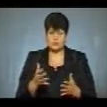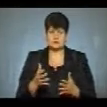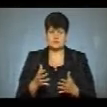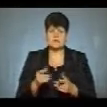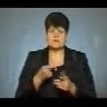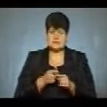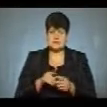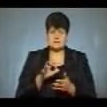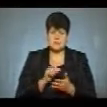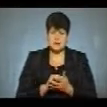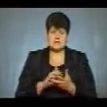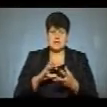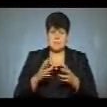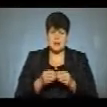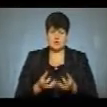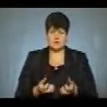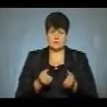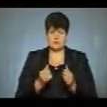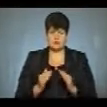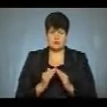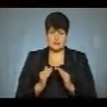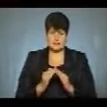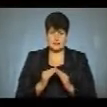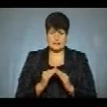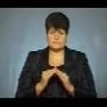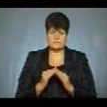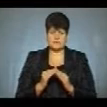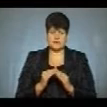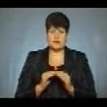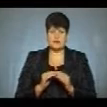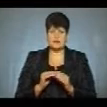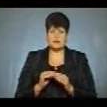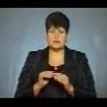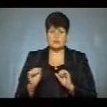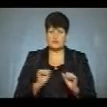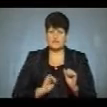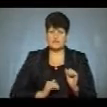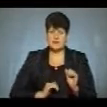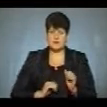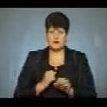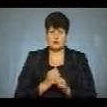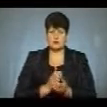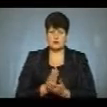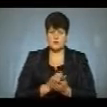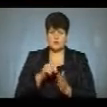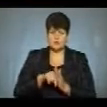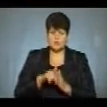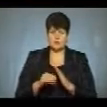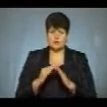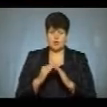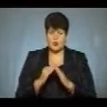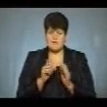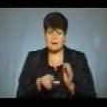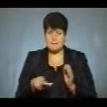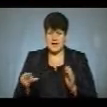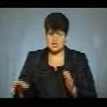займається балансоутримувачі будинку і регулююча, допустимо, фірма, яка здійснює обслуговування внутрібудинкових мереж. Протягом трьох